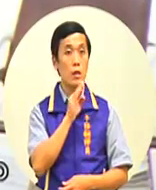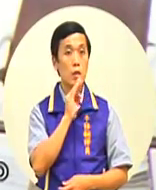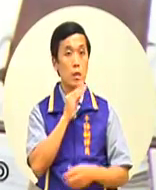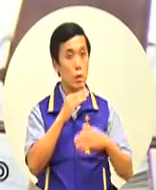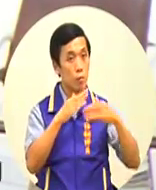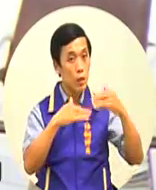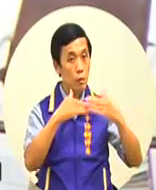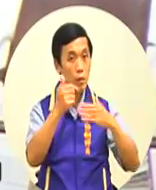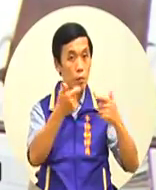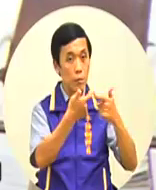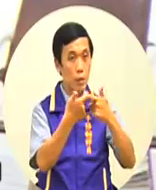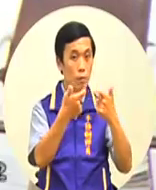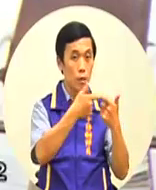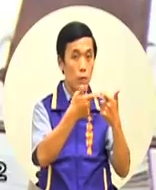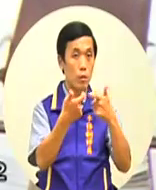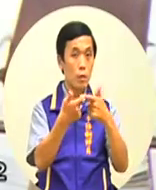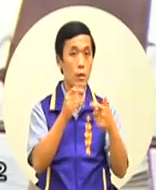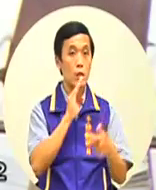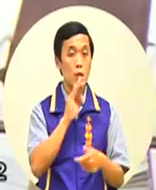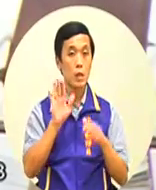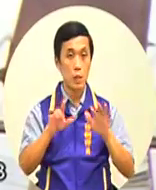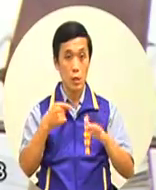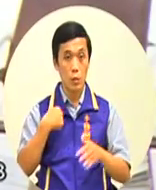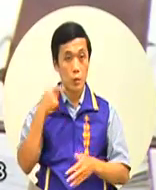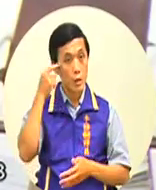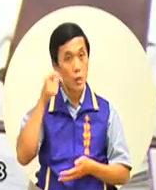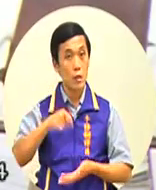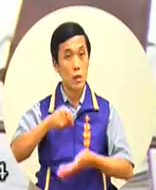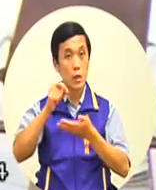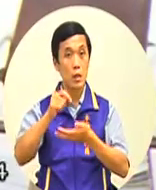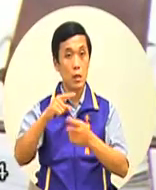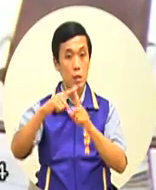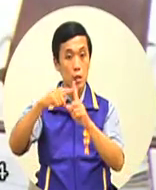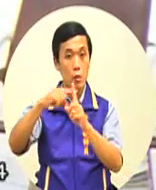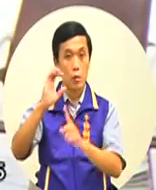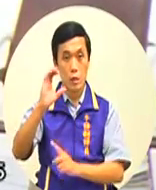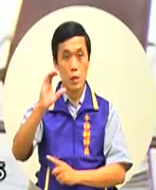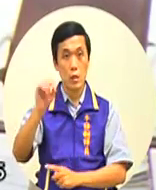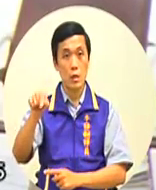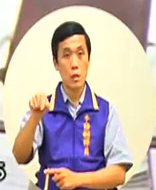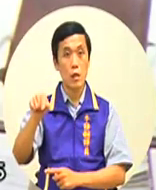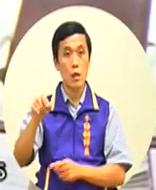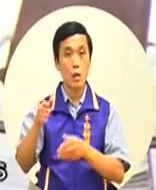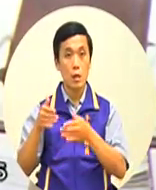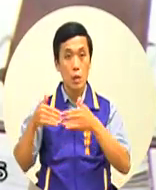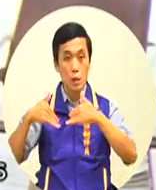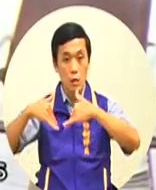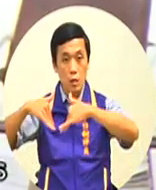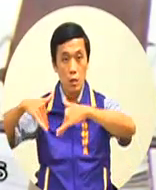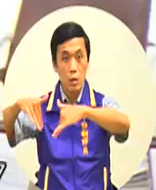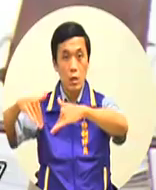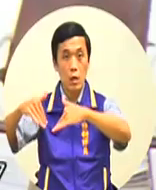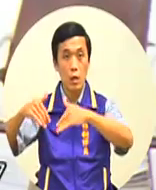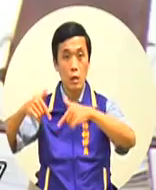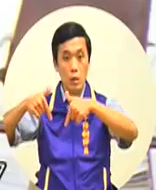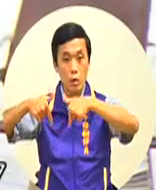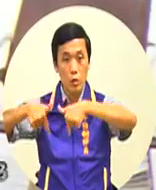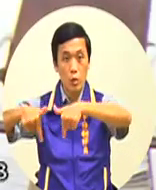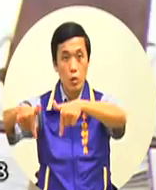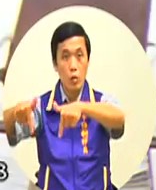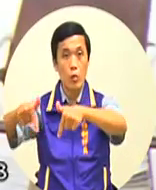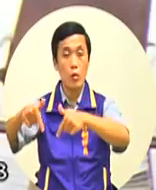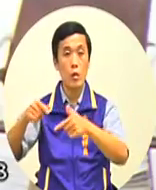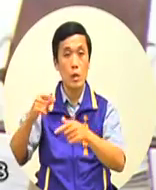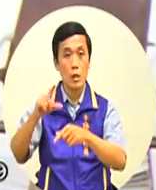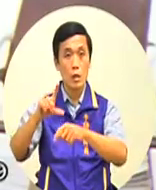去支援。那今天本席所要讲的就是 C 级的巷弄长照站，人讲干妈店嘛